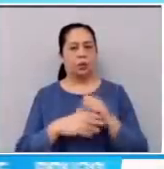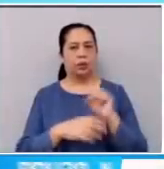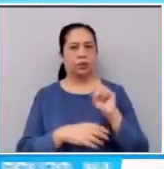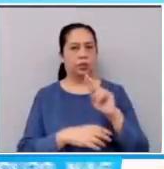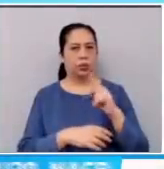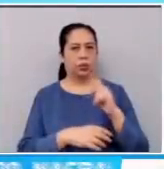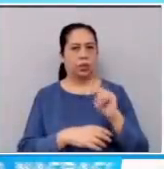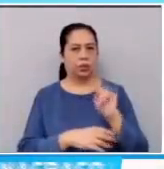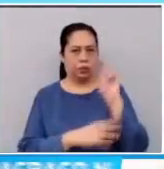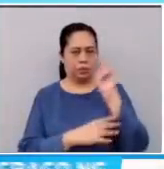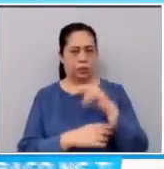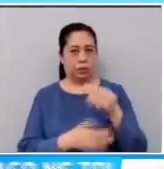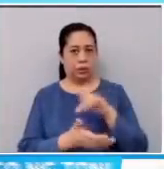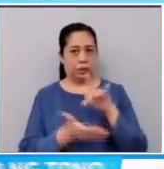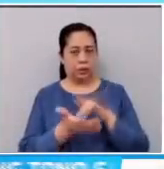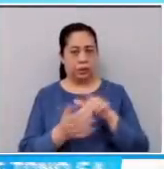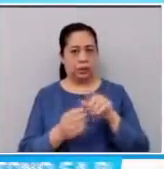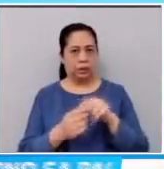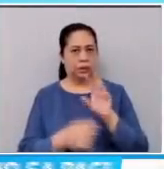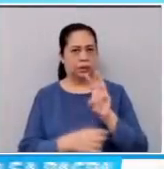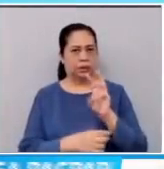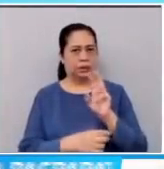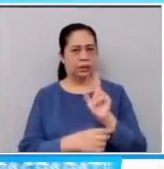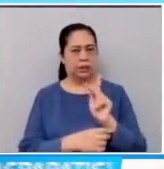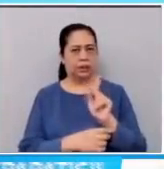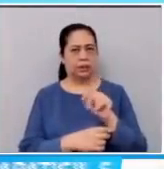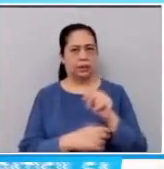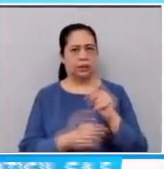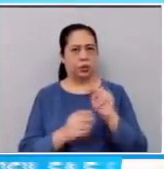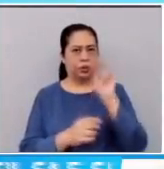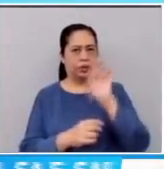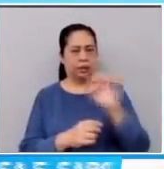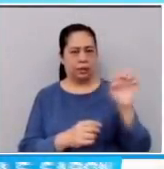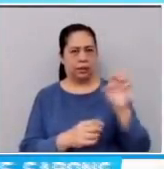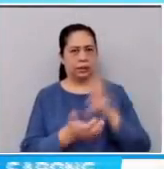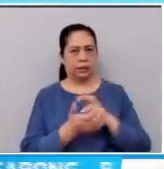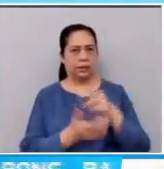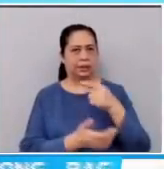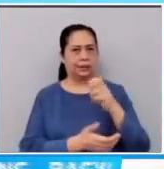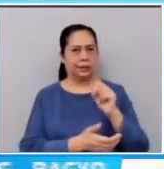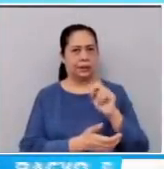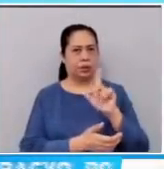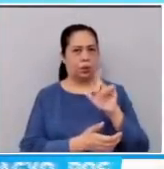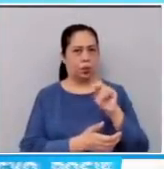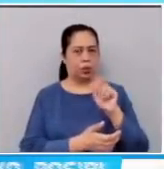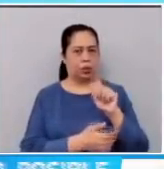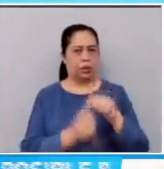po ang sentro nito sa layong 60 kilometers northeast ng bayan ng General Luna pasado alas